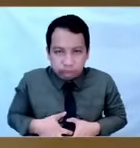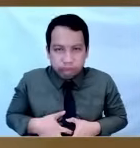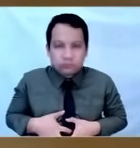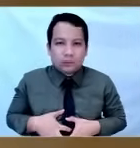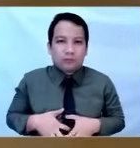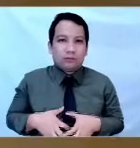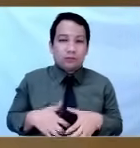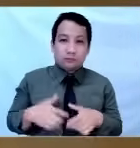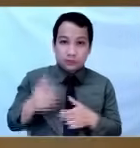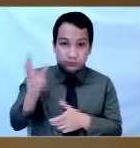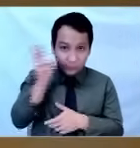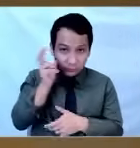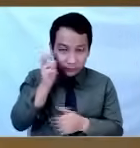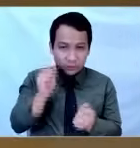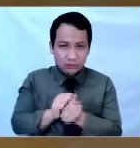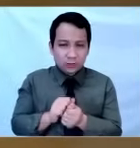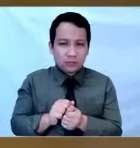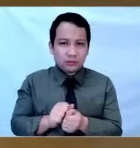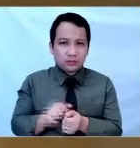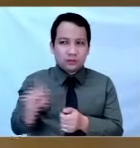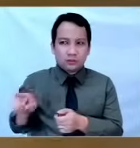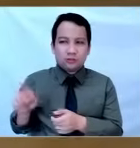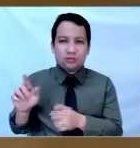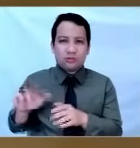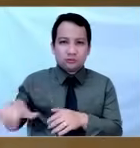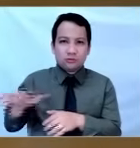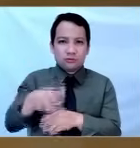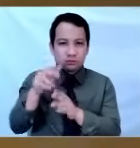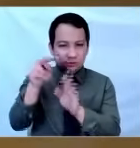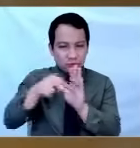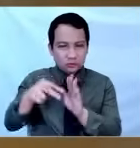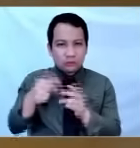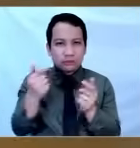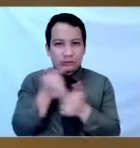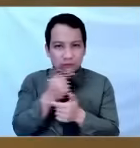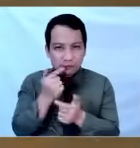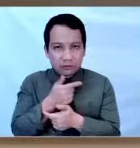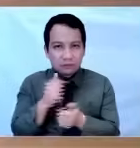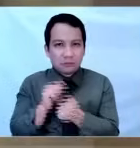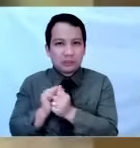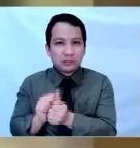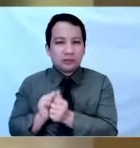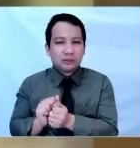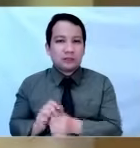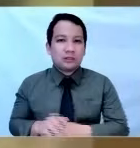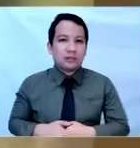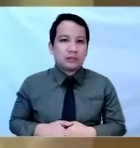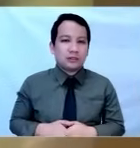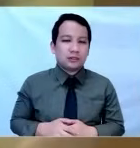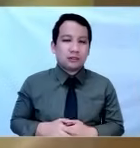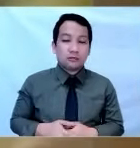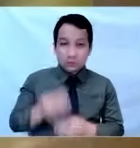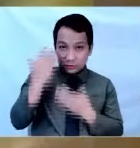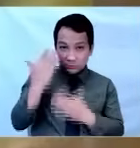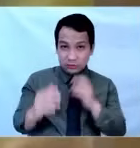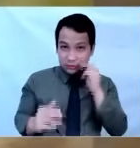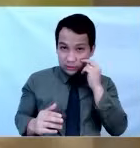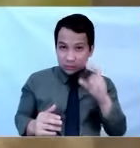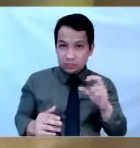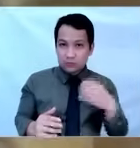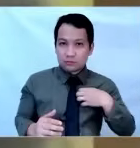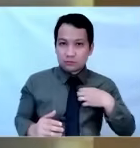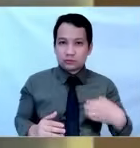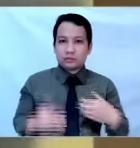rinig pa rin sa video na nagtatawanan pa ang kumuha ng video at mga kasama nito. Ayon sa Naga City Police, mga estudyante